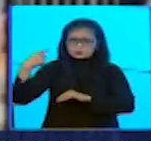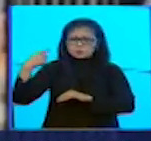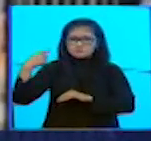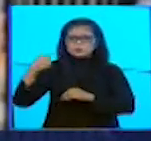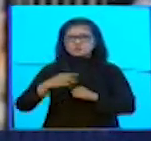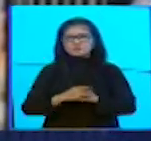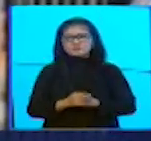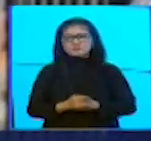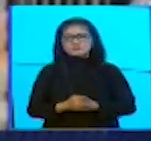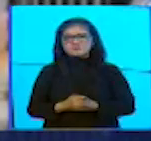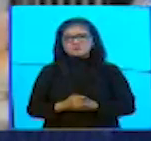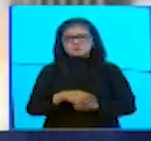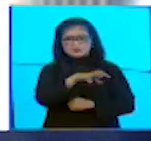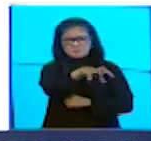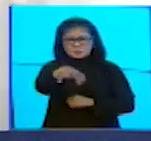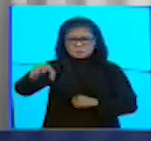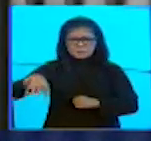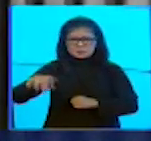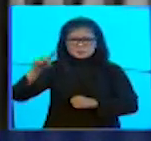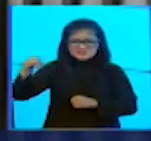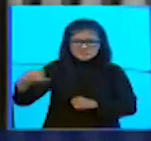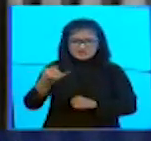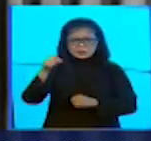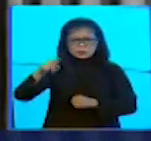tempat-tempat yang dijadikan isolasi mandiri.